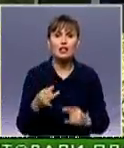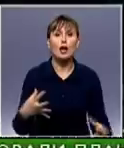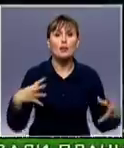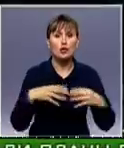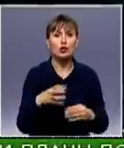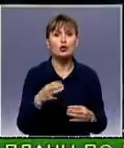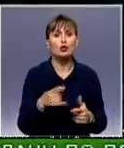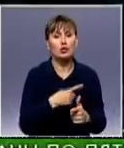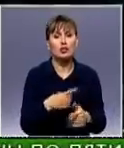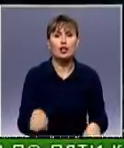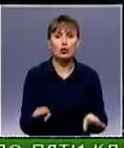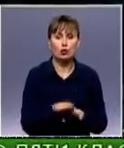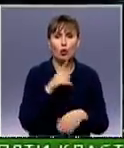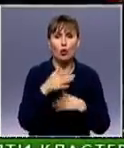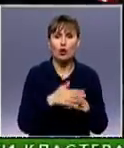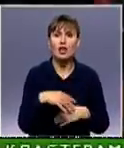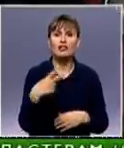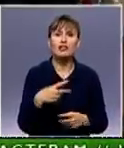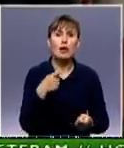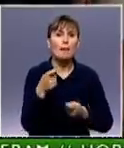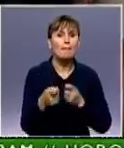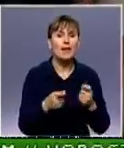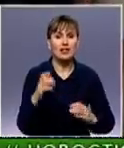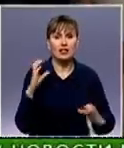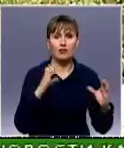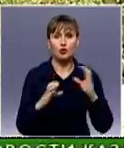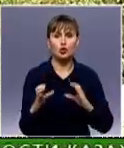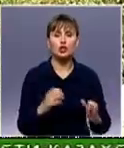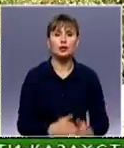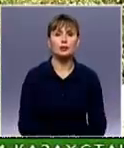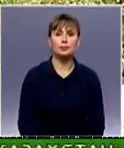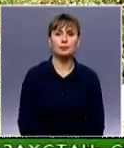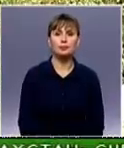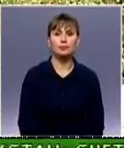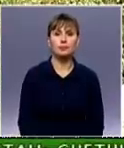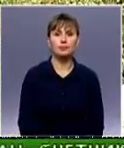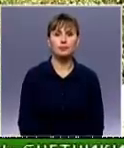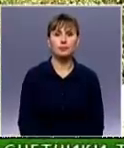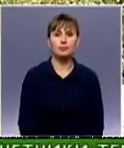объединятся или закроются порядка 20 мелких вузов. Юлия Искевич, Асет Кундакпаев, телеканал «Алматы».